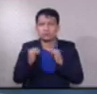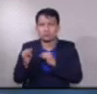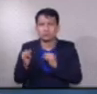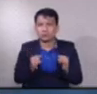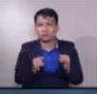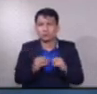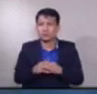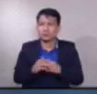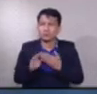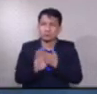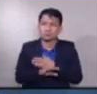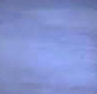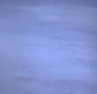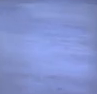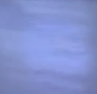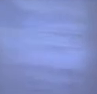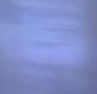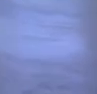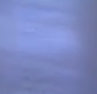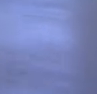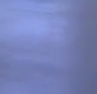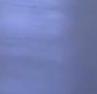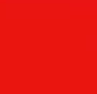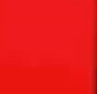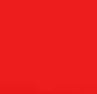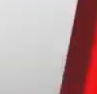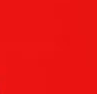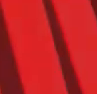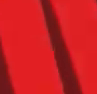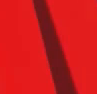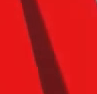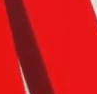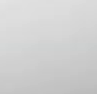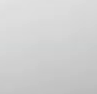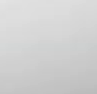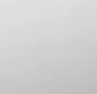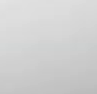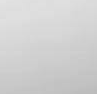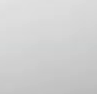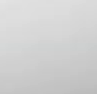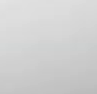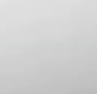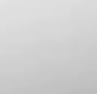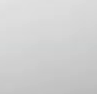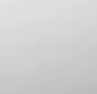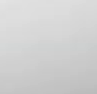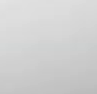interview, dyan lamang po kayo.